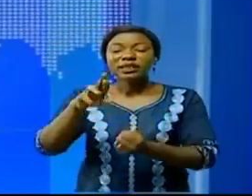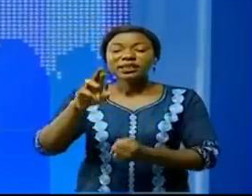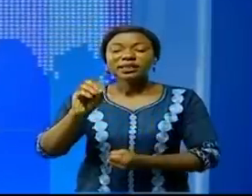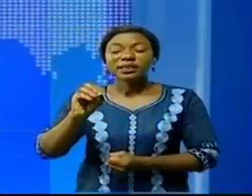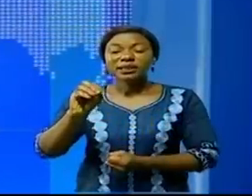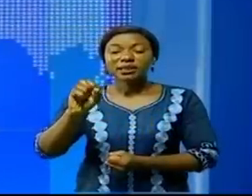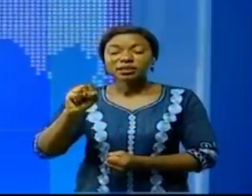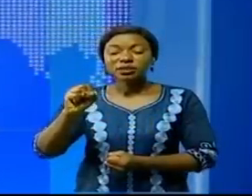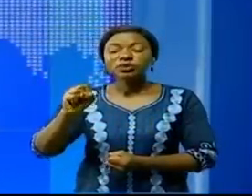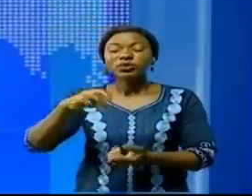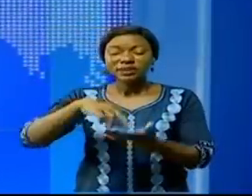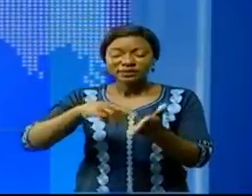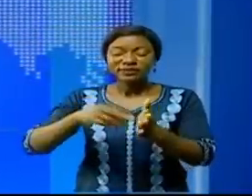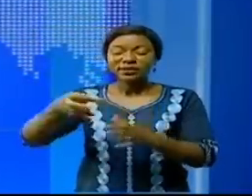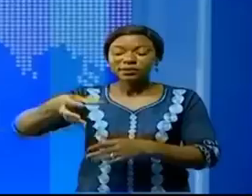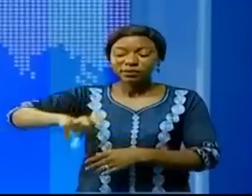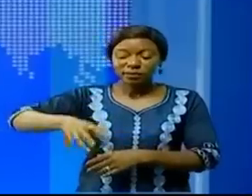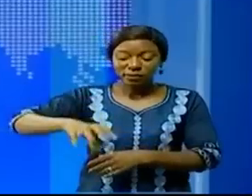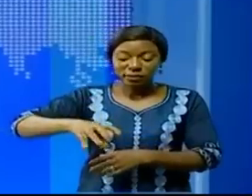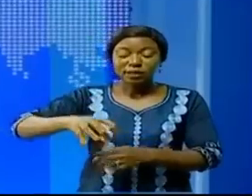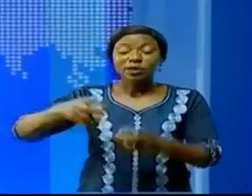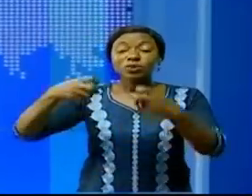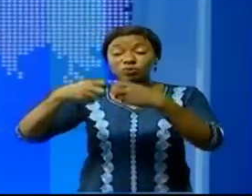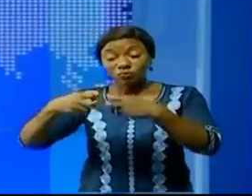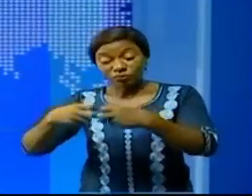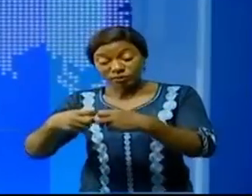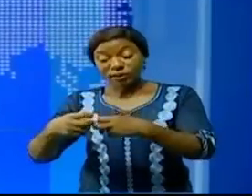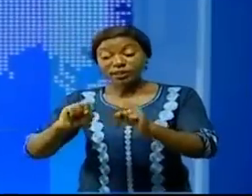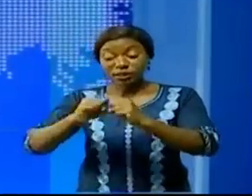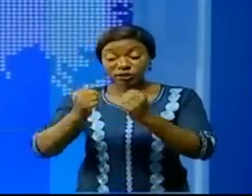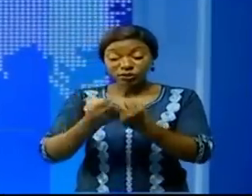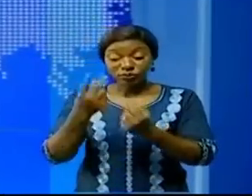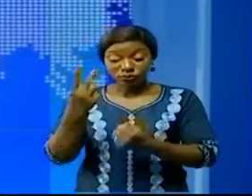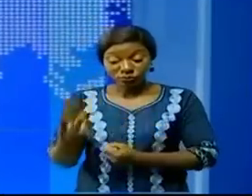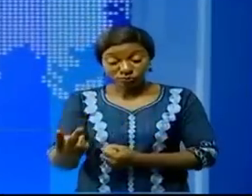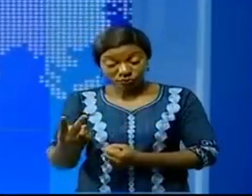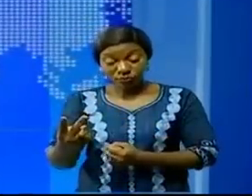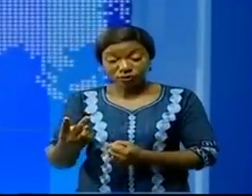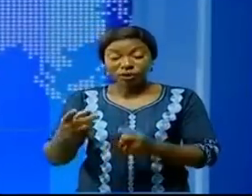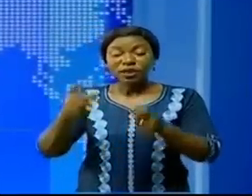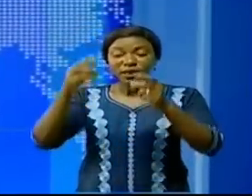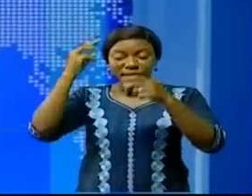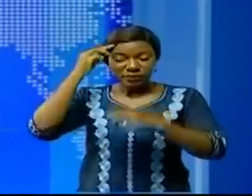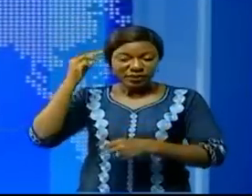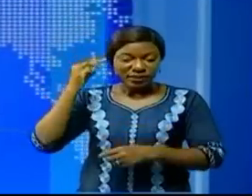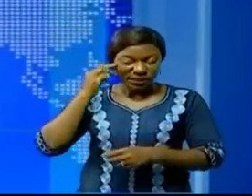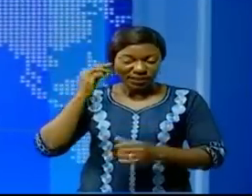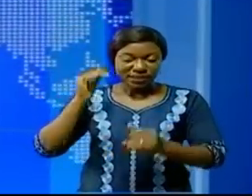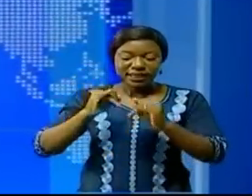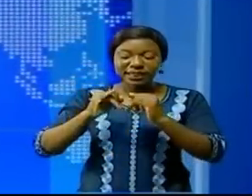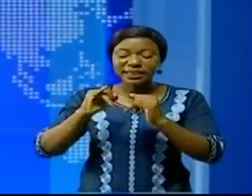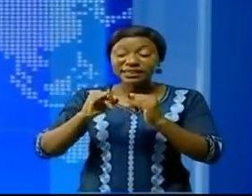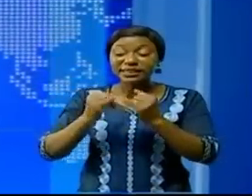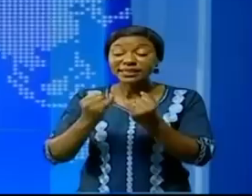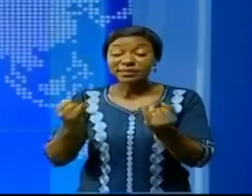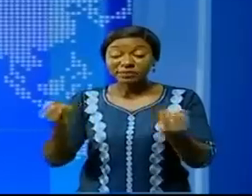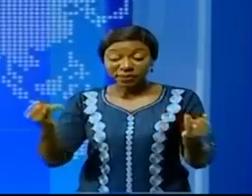la SNEL SA. Autour de cette réalisation, le ministre du numérique